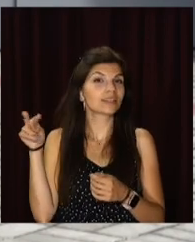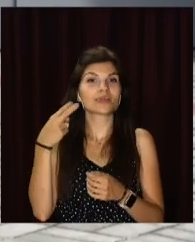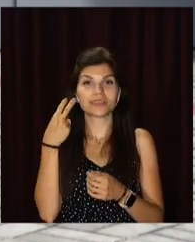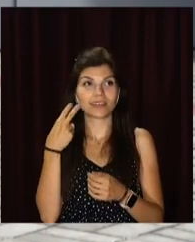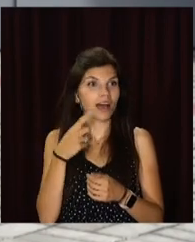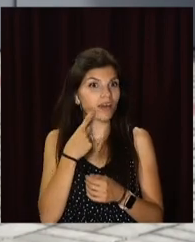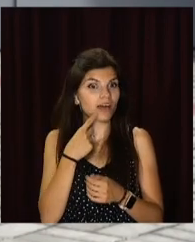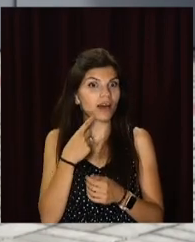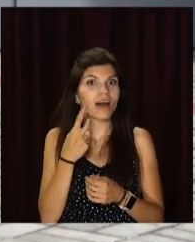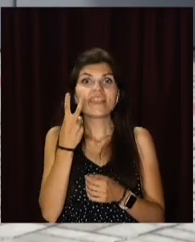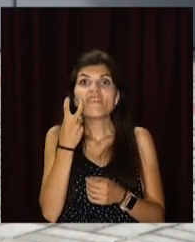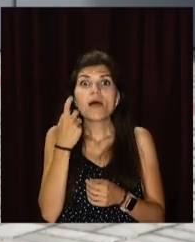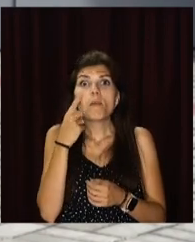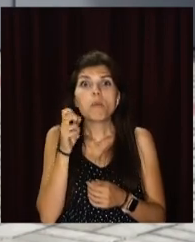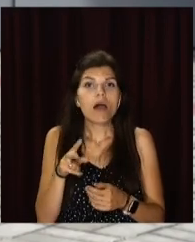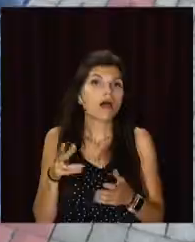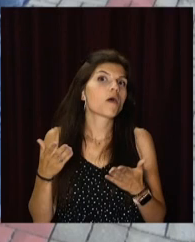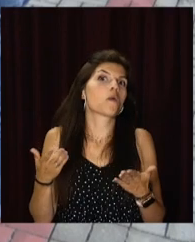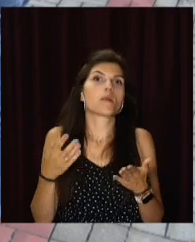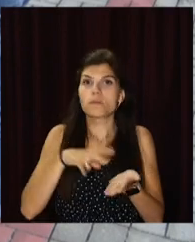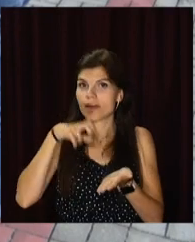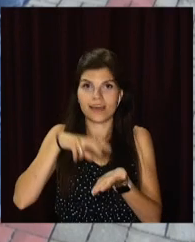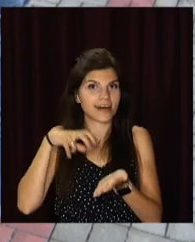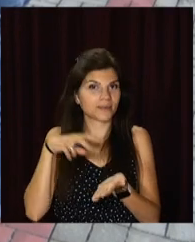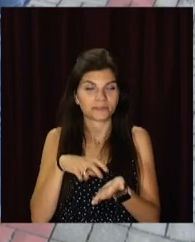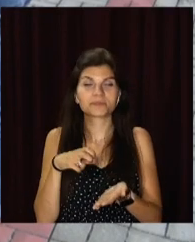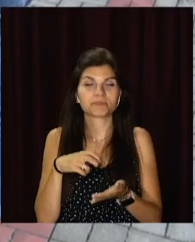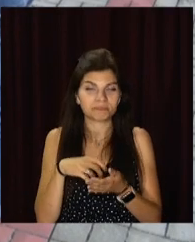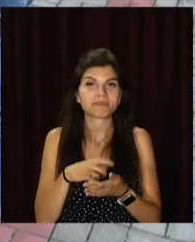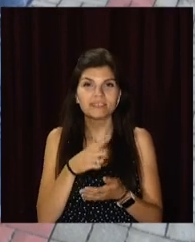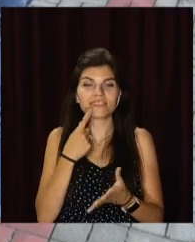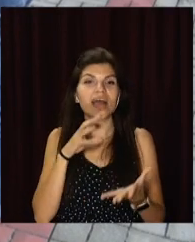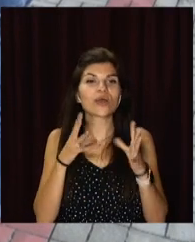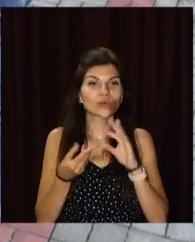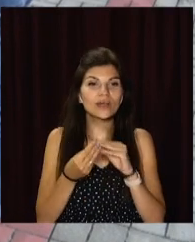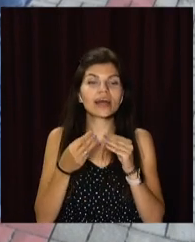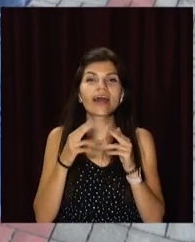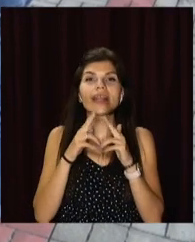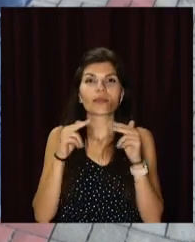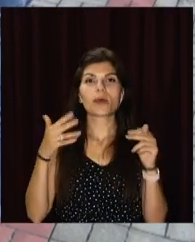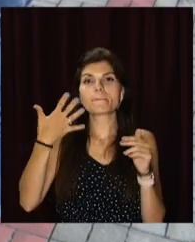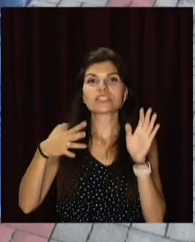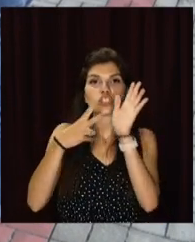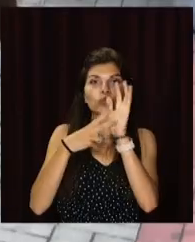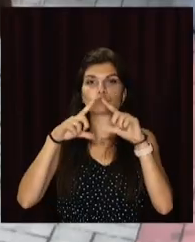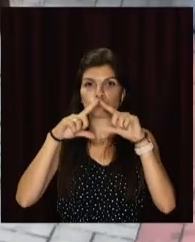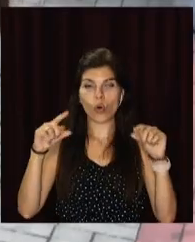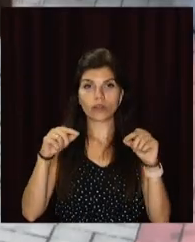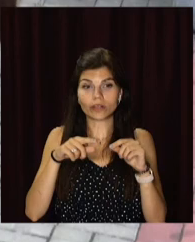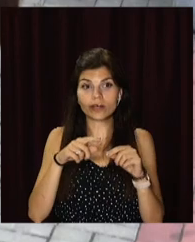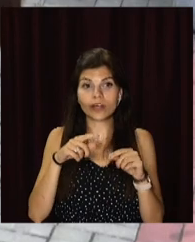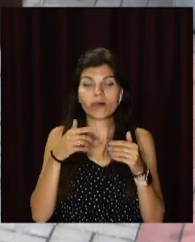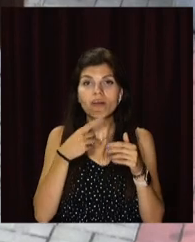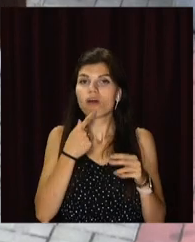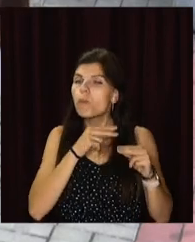мене, і говорить, 200 балів, ми просто пригали. Проте за такими результатами, зізнається випускниця Дніпровської 57-ї школи, стоїть